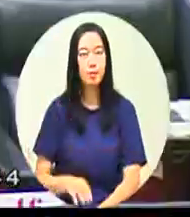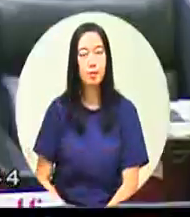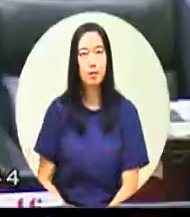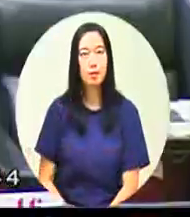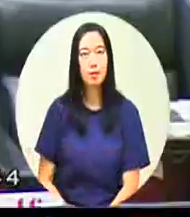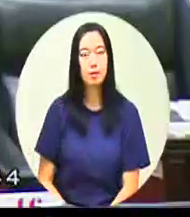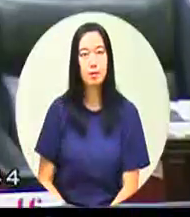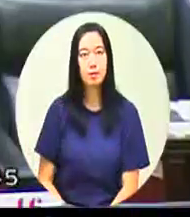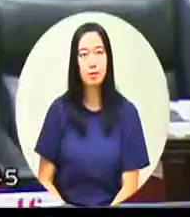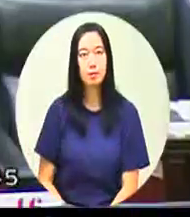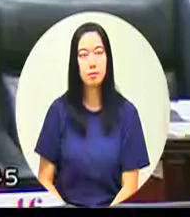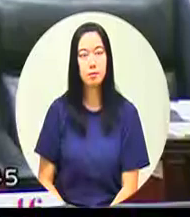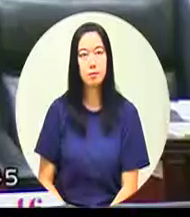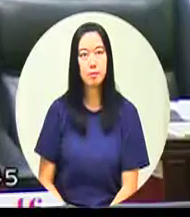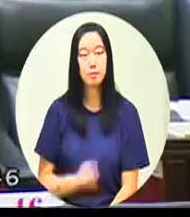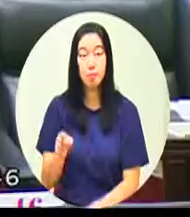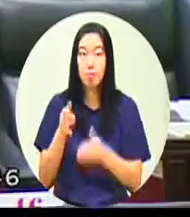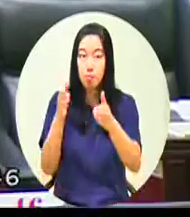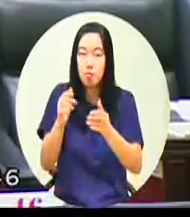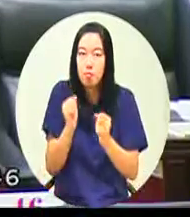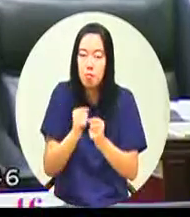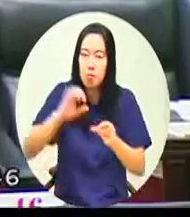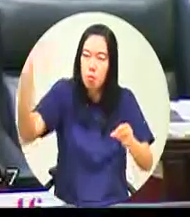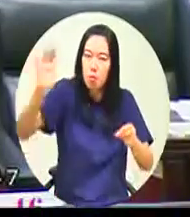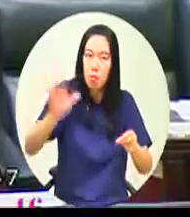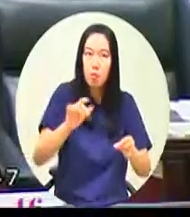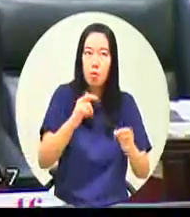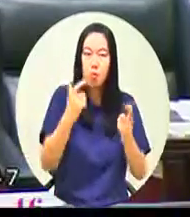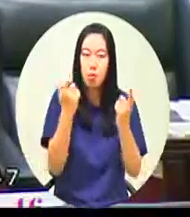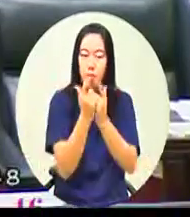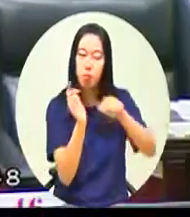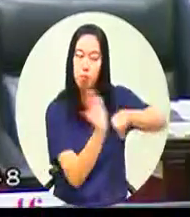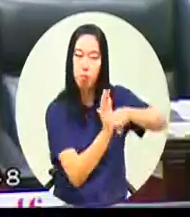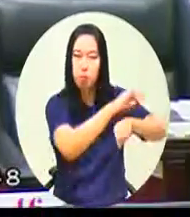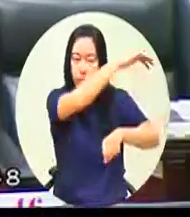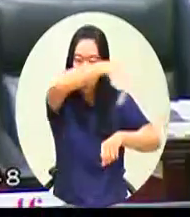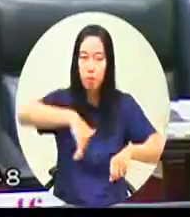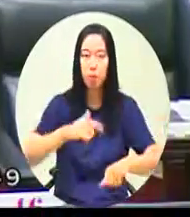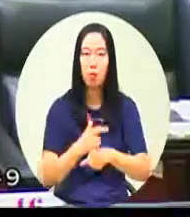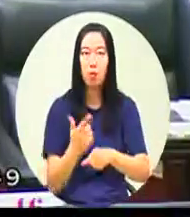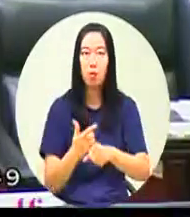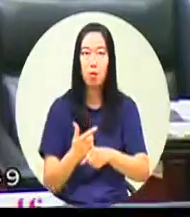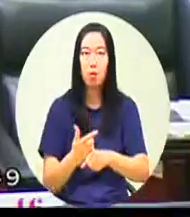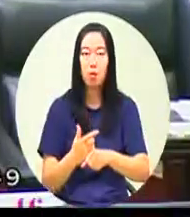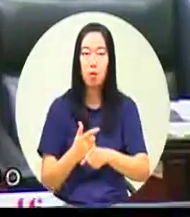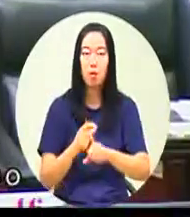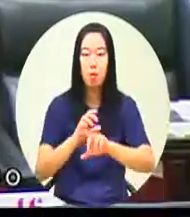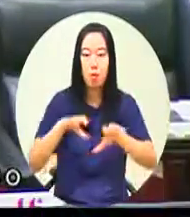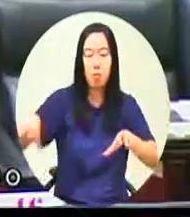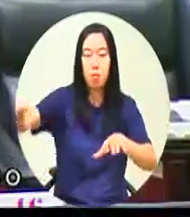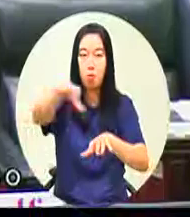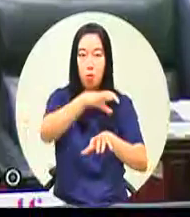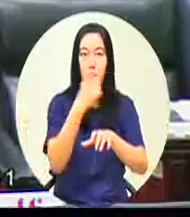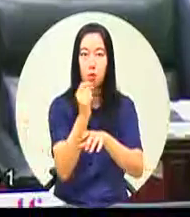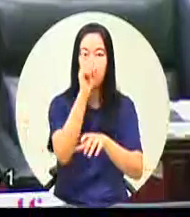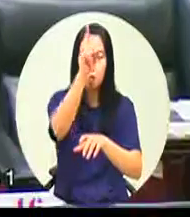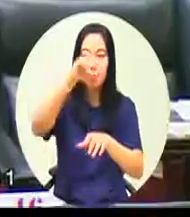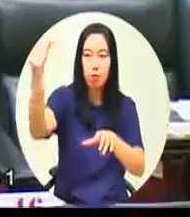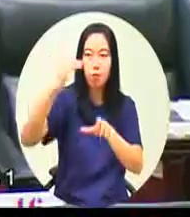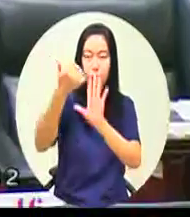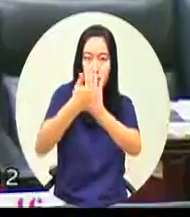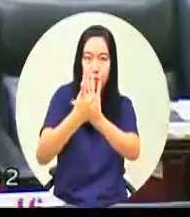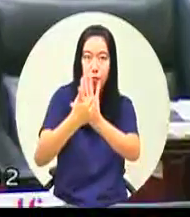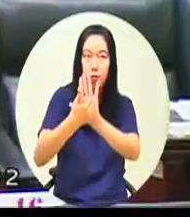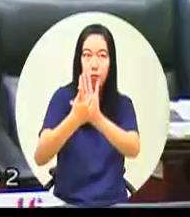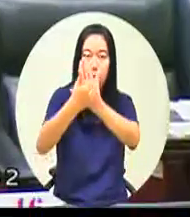个风，冷风是拢伫北方来嘛，所以咱的阮也是四面嘛。我是讲，若炸一面起来，啊，迄面